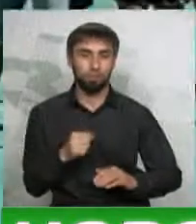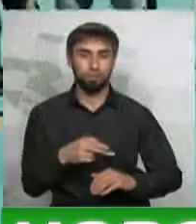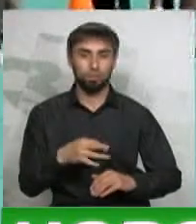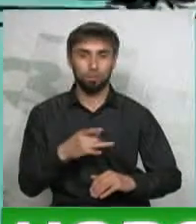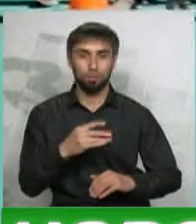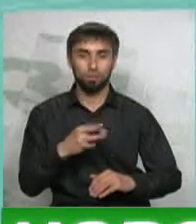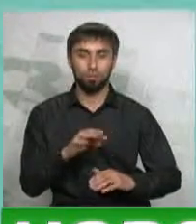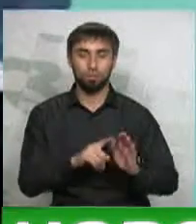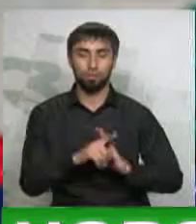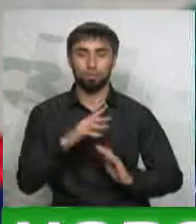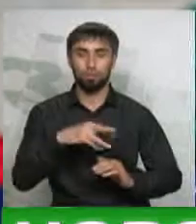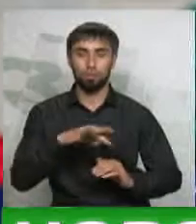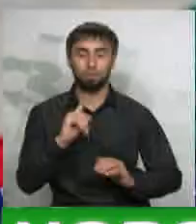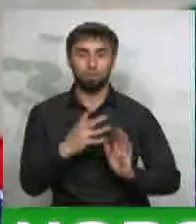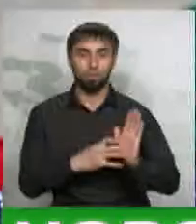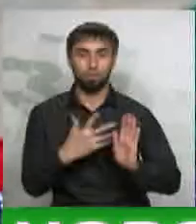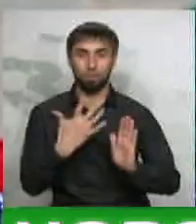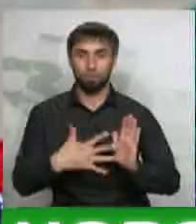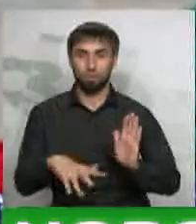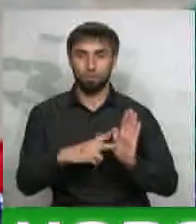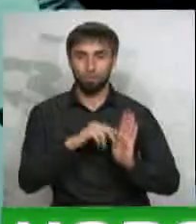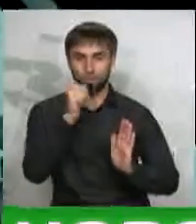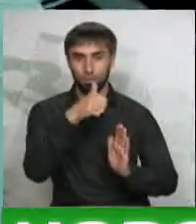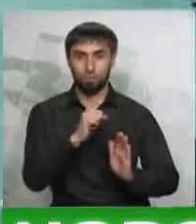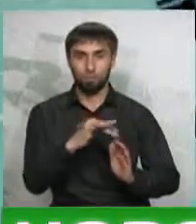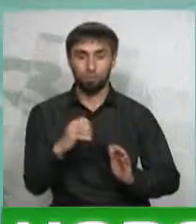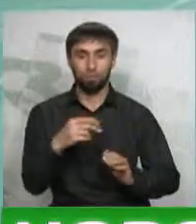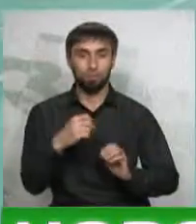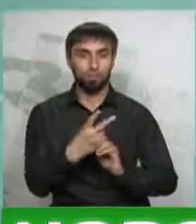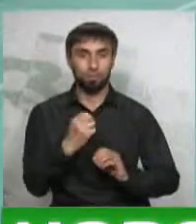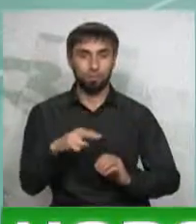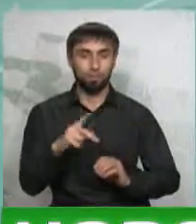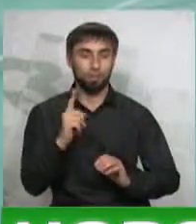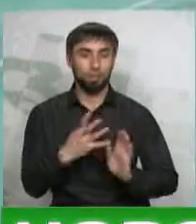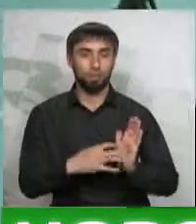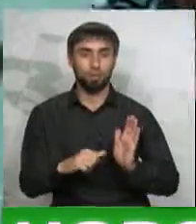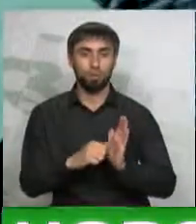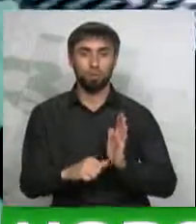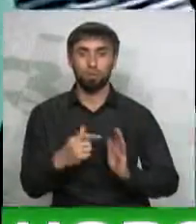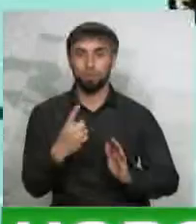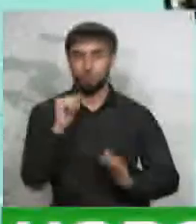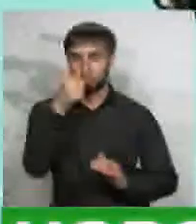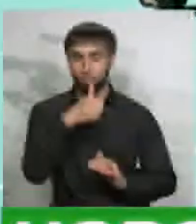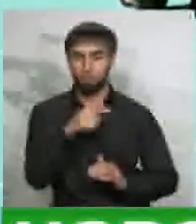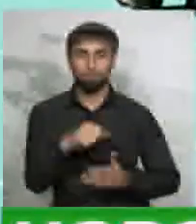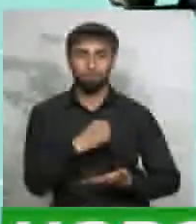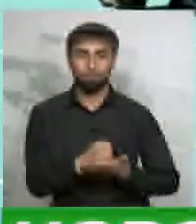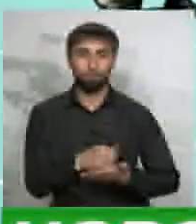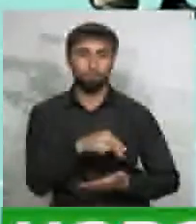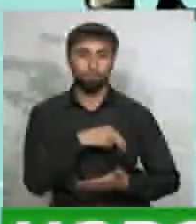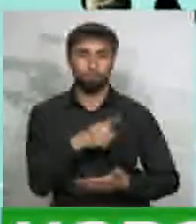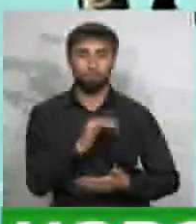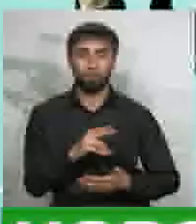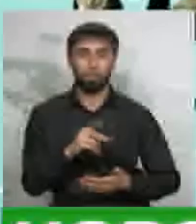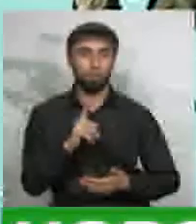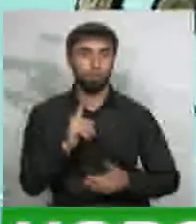было положено в марте 1958 года, а уже 12 апреля 1961 учрежден нагрудный знак «Юный